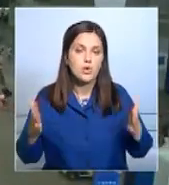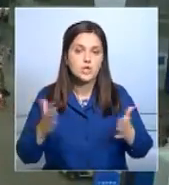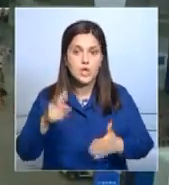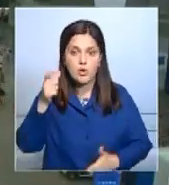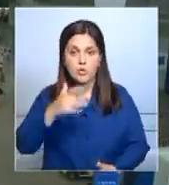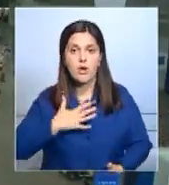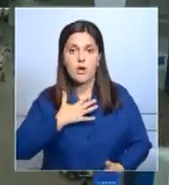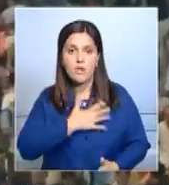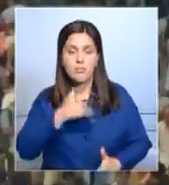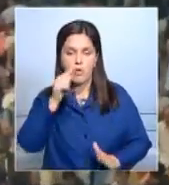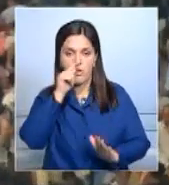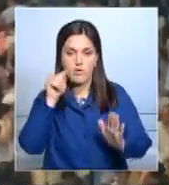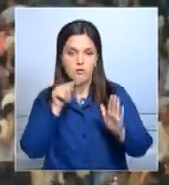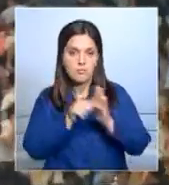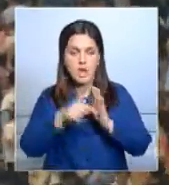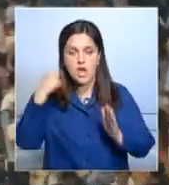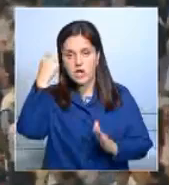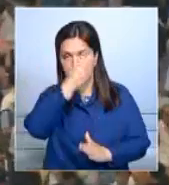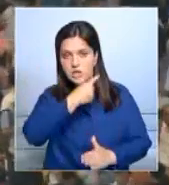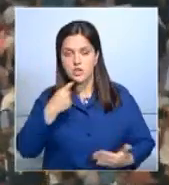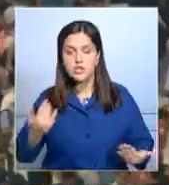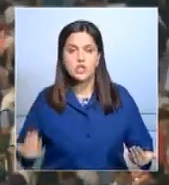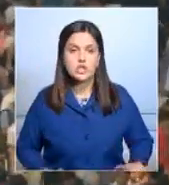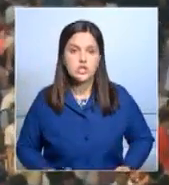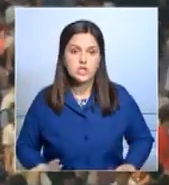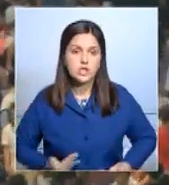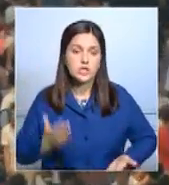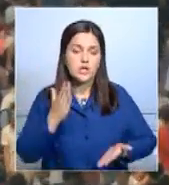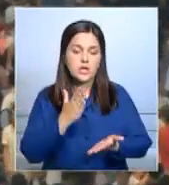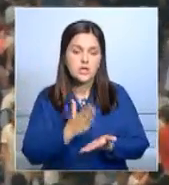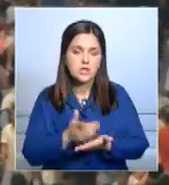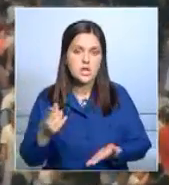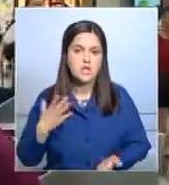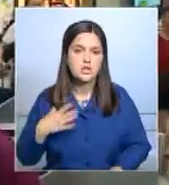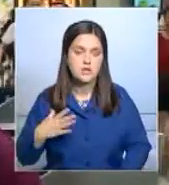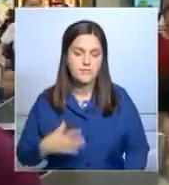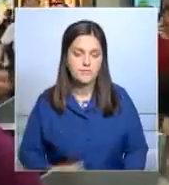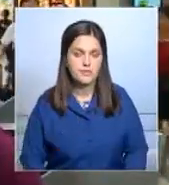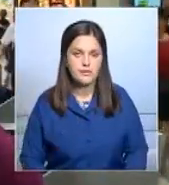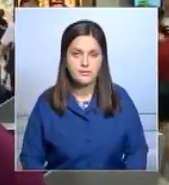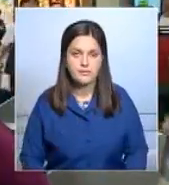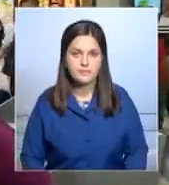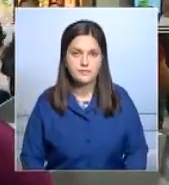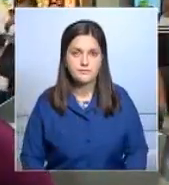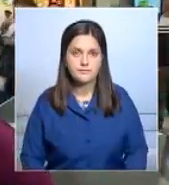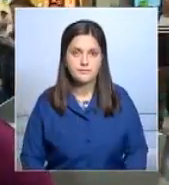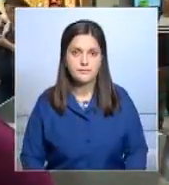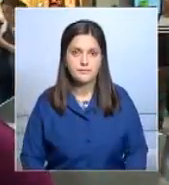обеспокоены вторжением в личную жизнь людей, хотя и понимают мотивы такого решения.